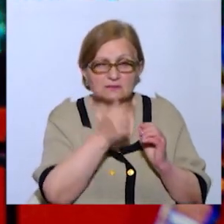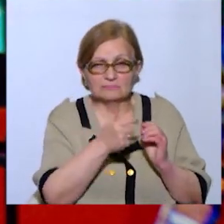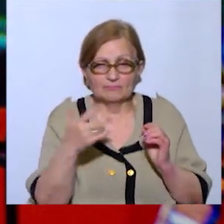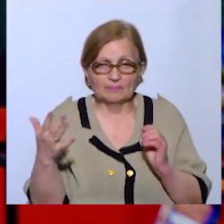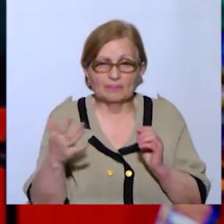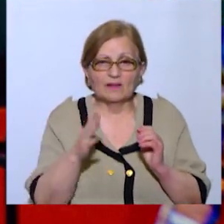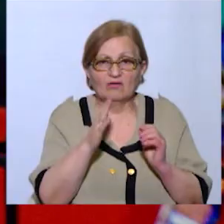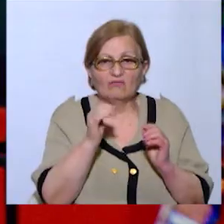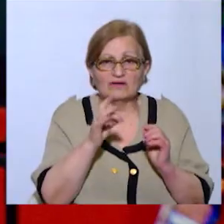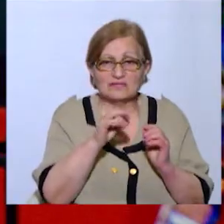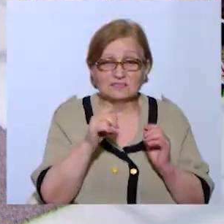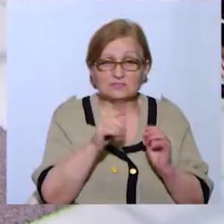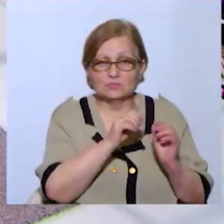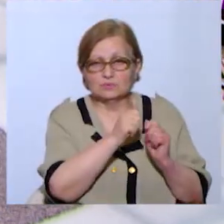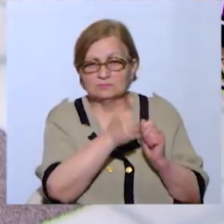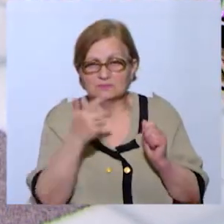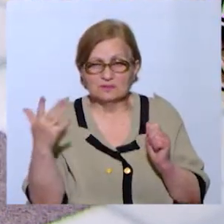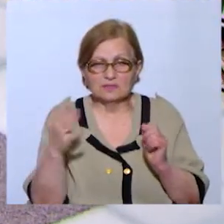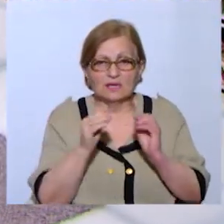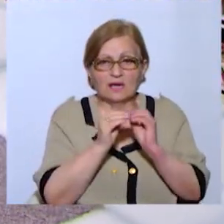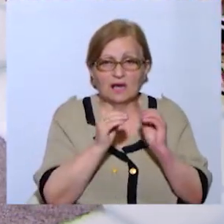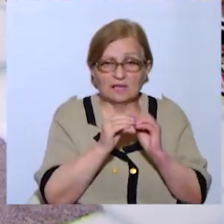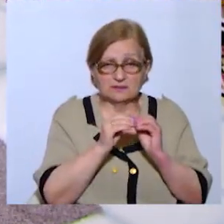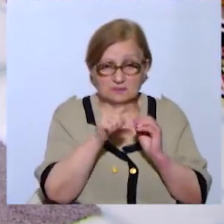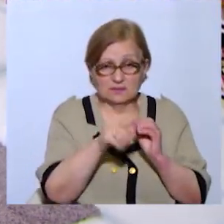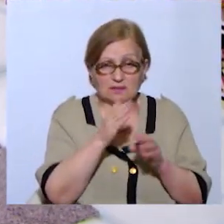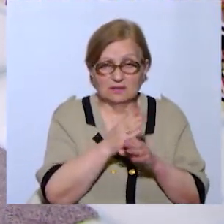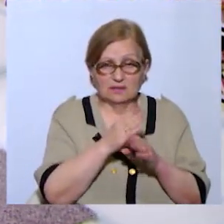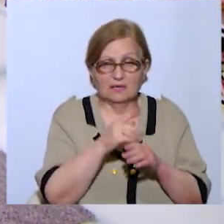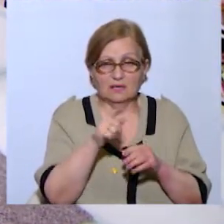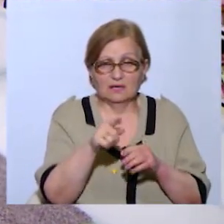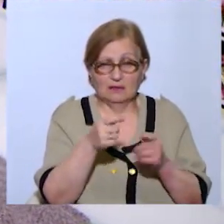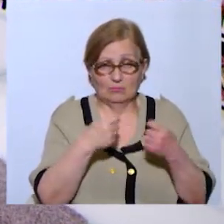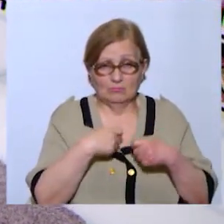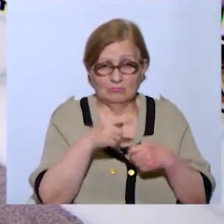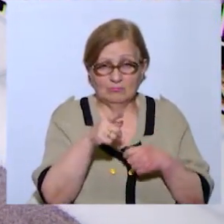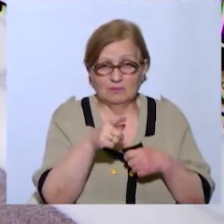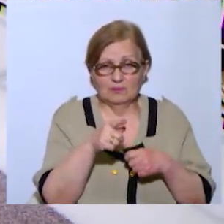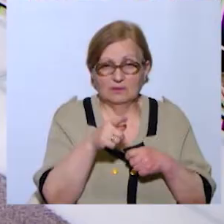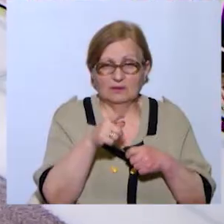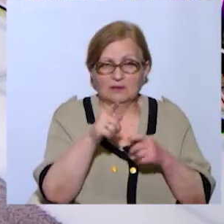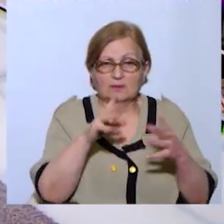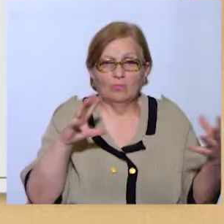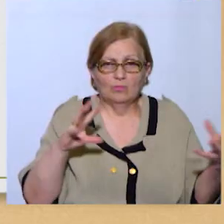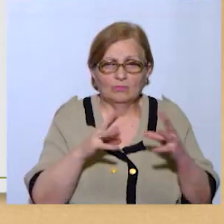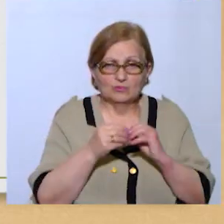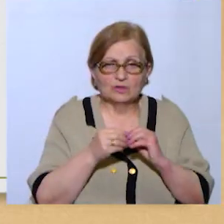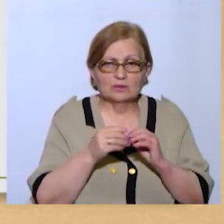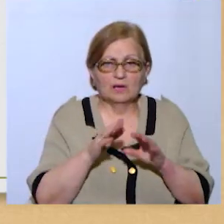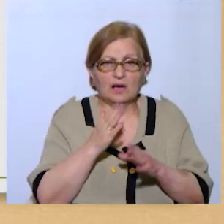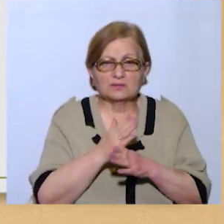მწკრივი ეს იქნება, რომ გადავალაგოთ ზრდადობით, 10 ცალი მონაცემია, შესაბამისად ამ მონაცემების მოცულობა არის 10.